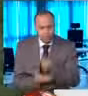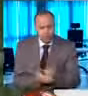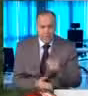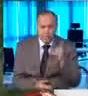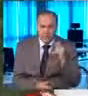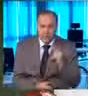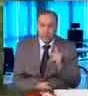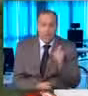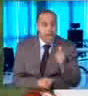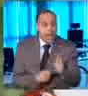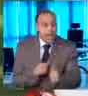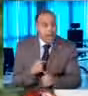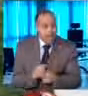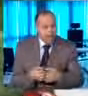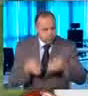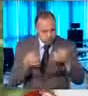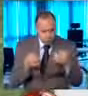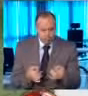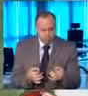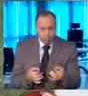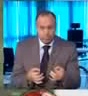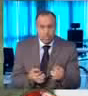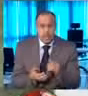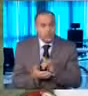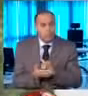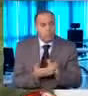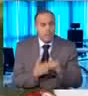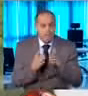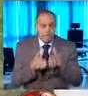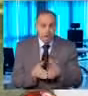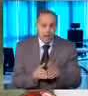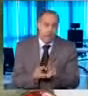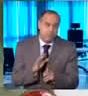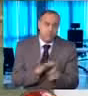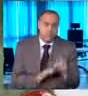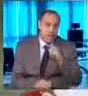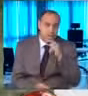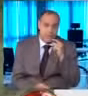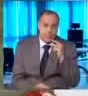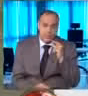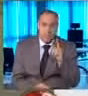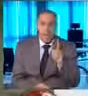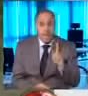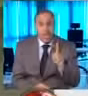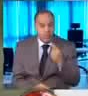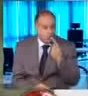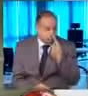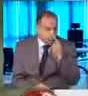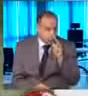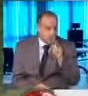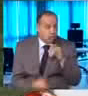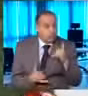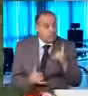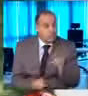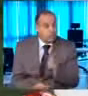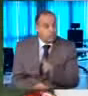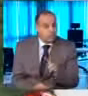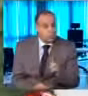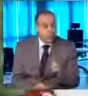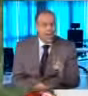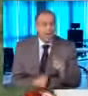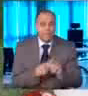موسم يبدو واعدا مع إقرار رحلات بحرية إلى روسيا والعمل على استقطاب السوق الجزائرية